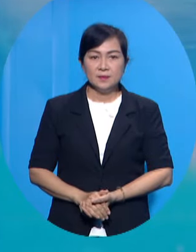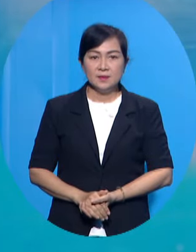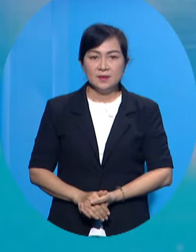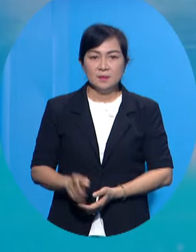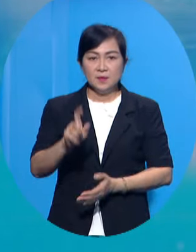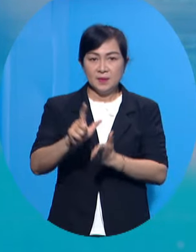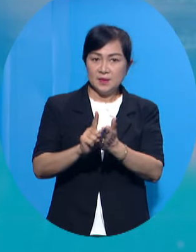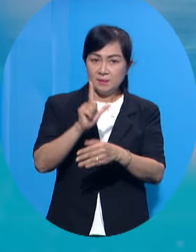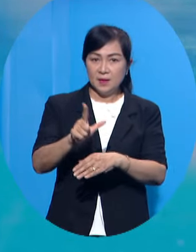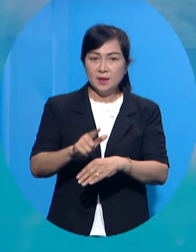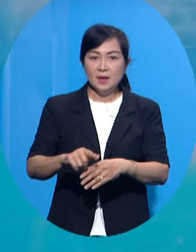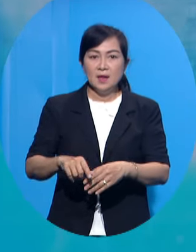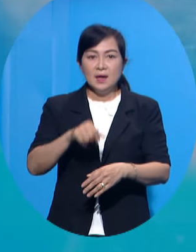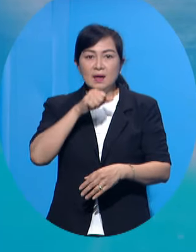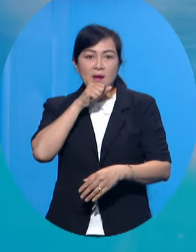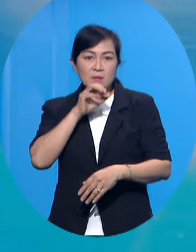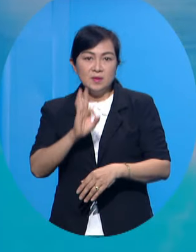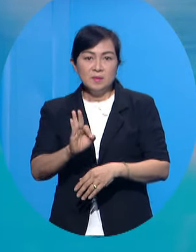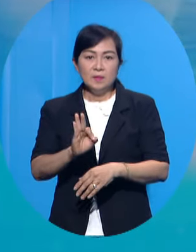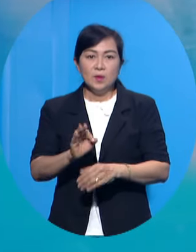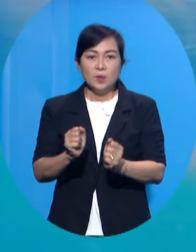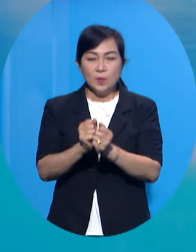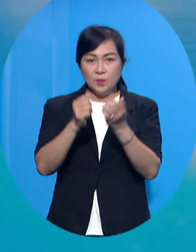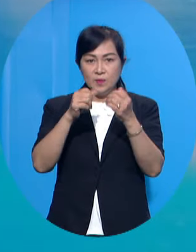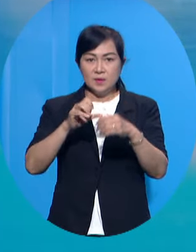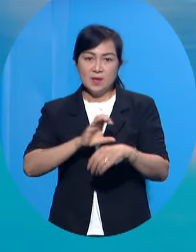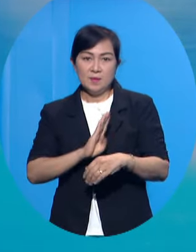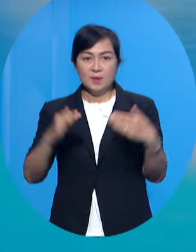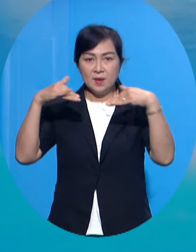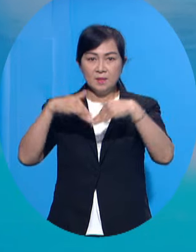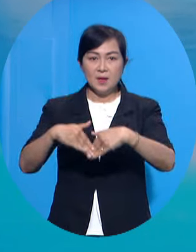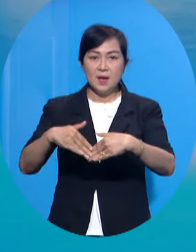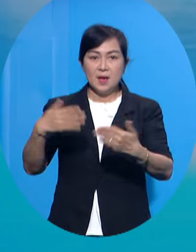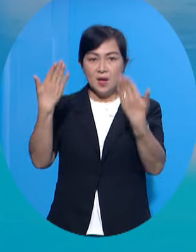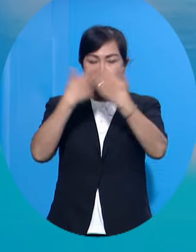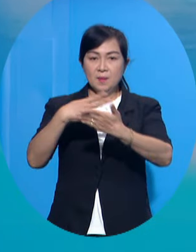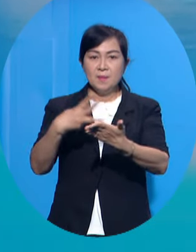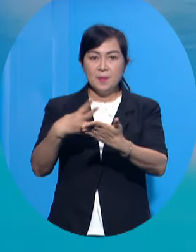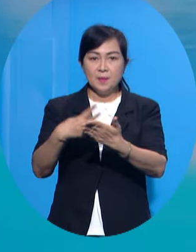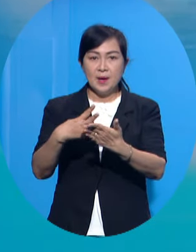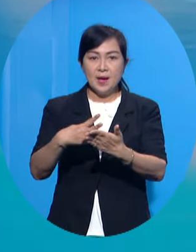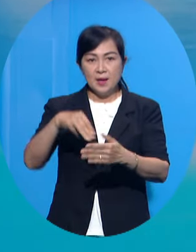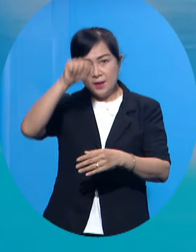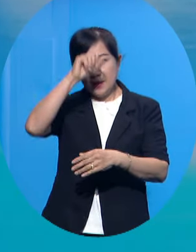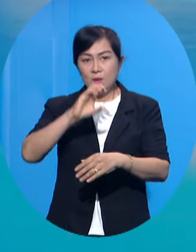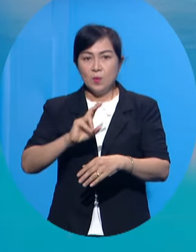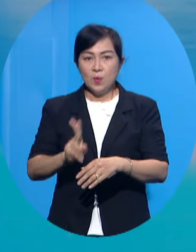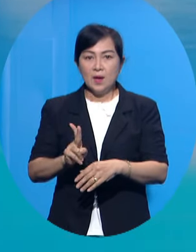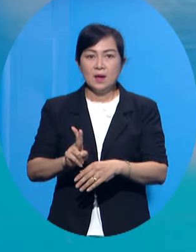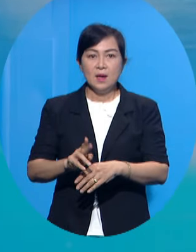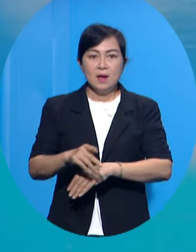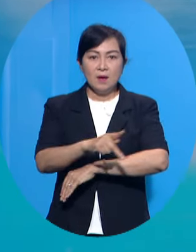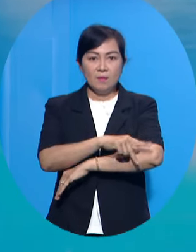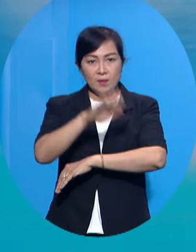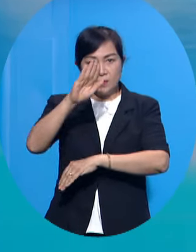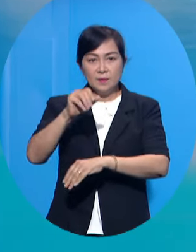trong khi đó ngày 17 tháng 7 cụ Tổng thống Mỹ Donald trump đã cùng các đại biểu tham gia đêm thứ ba của đại hội toàn quốc của Đảng Cộng hòa ứng viên phó